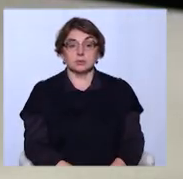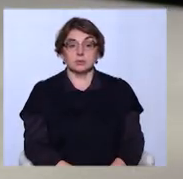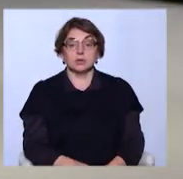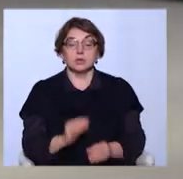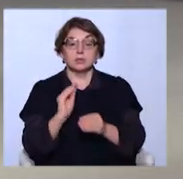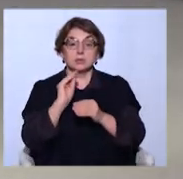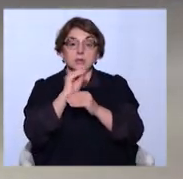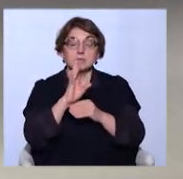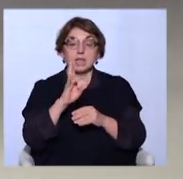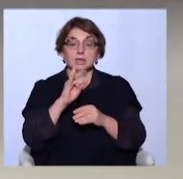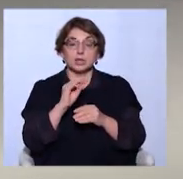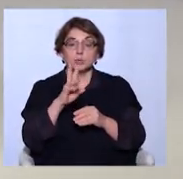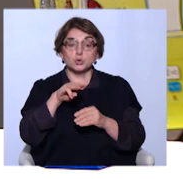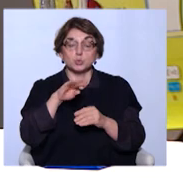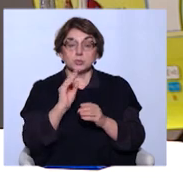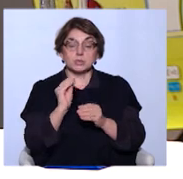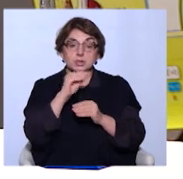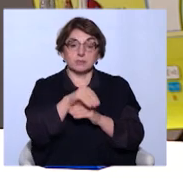ვამატებთ ნატრიუმის ტუტეს.